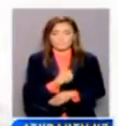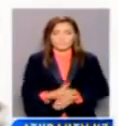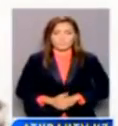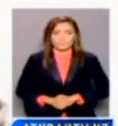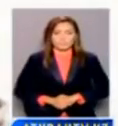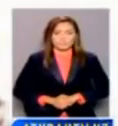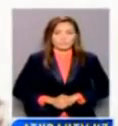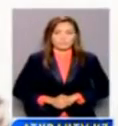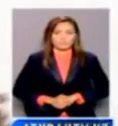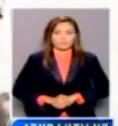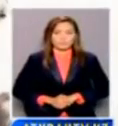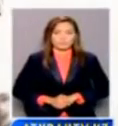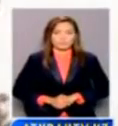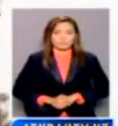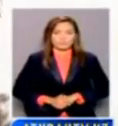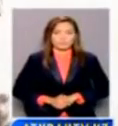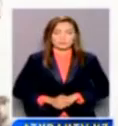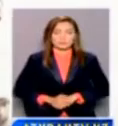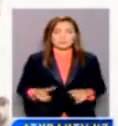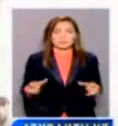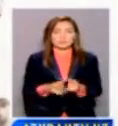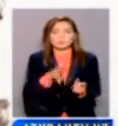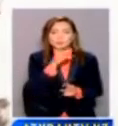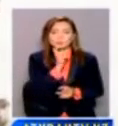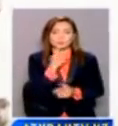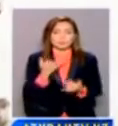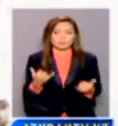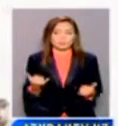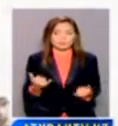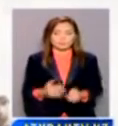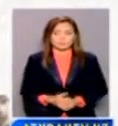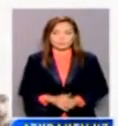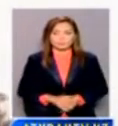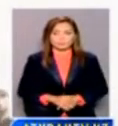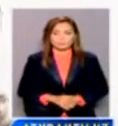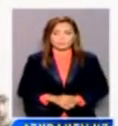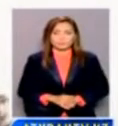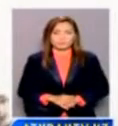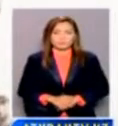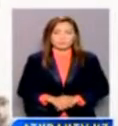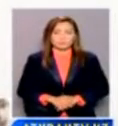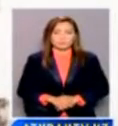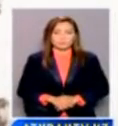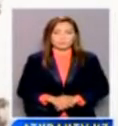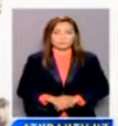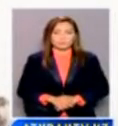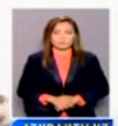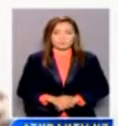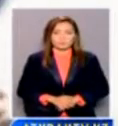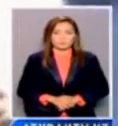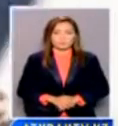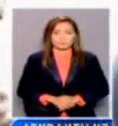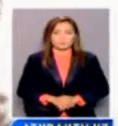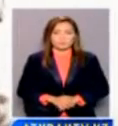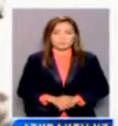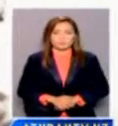о. Енді қазір карантин қайта-қайта. Мына торговый точкалардың бәрі жабық. Жұмыс жасай алмайды адамдар карантинге байланысты.